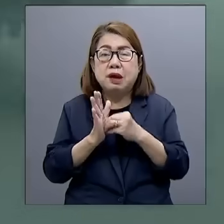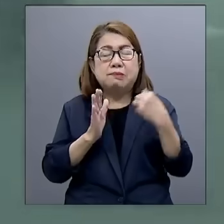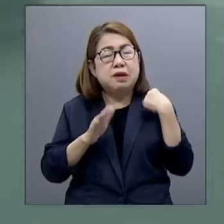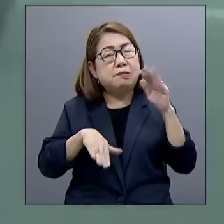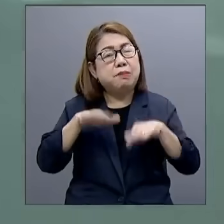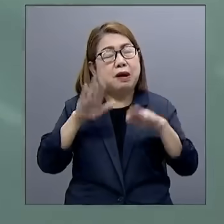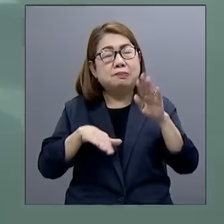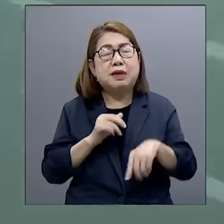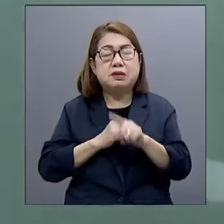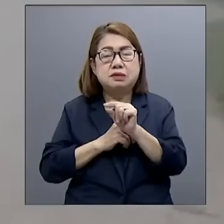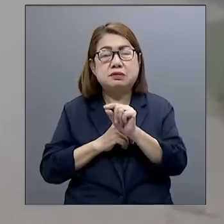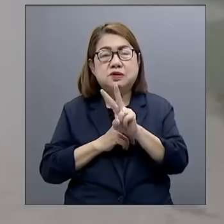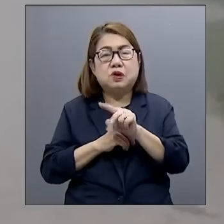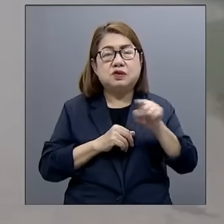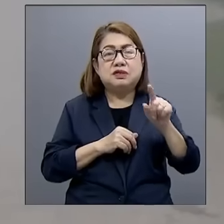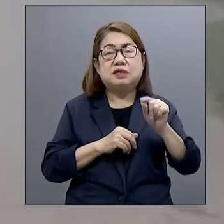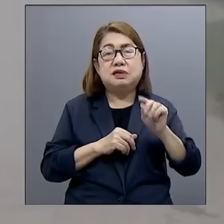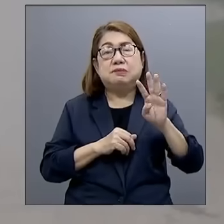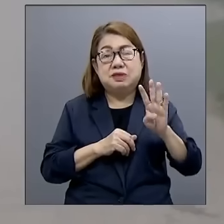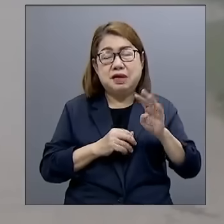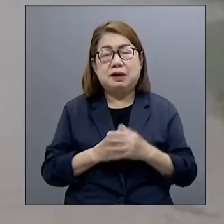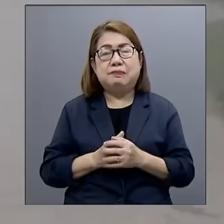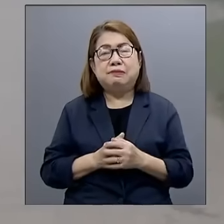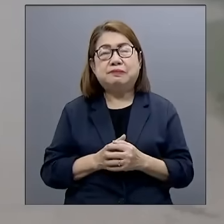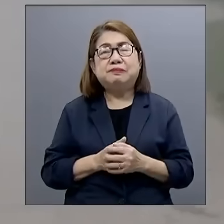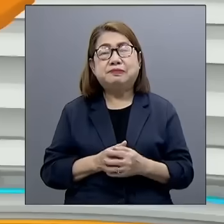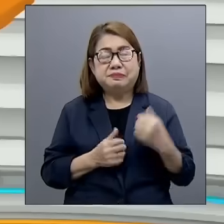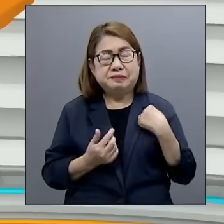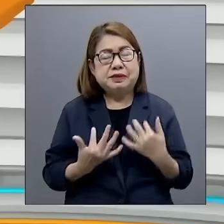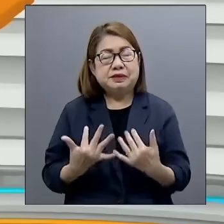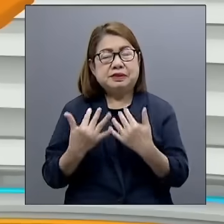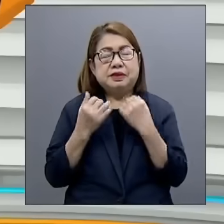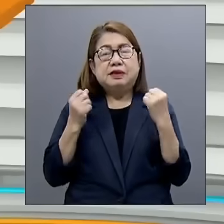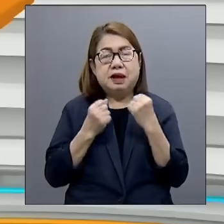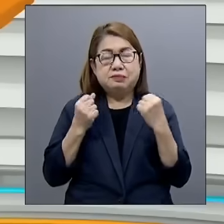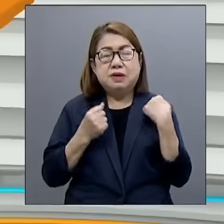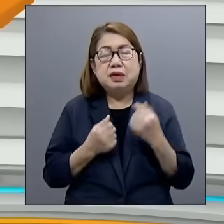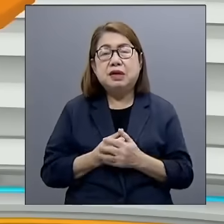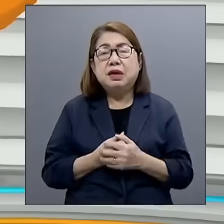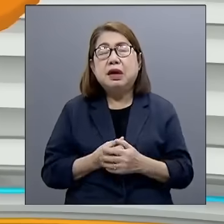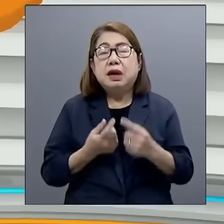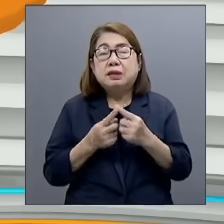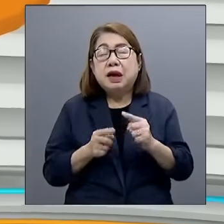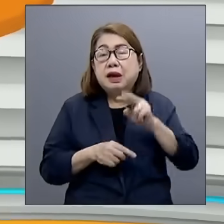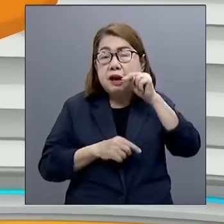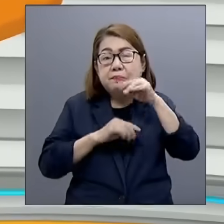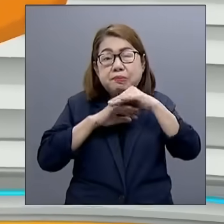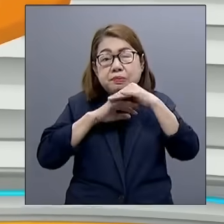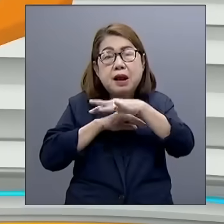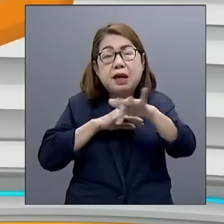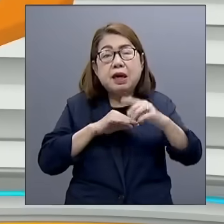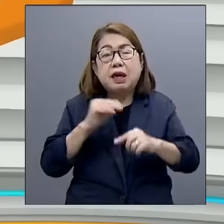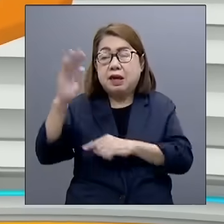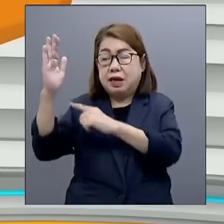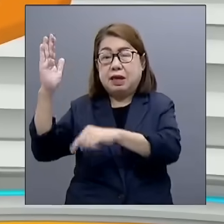ประมาณ 22-24 องศานะคะก็จัดว่าจะมีอากาศเย็นค่ะในส่วนระดับความสูงของคลื่นนะคะในบริเวณอ่าวไทยระยะ